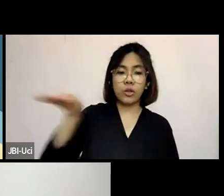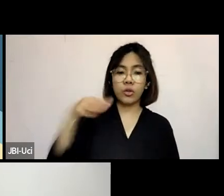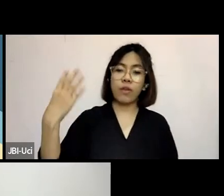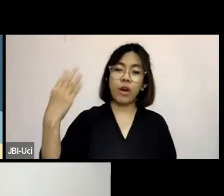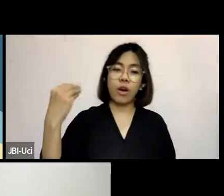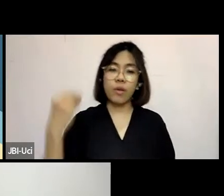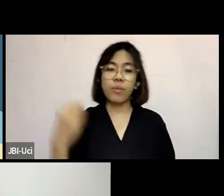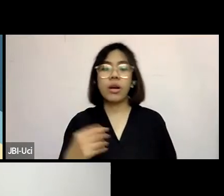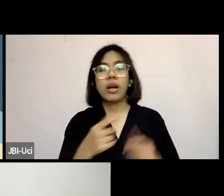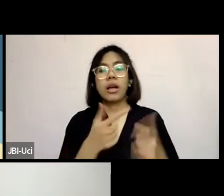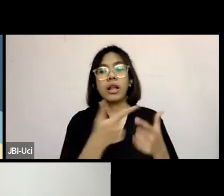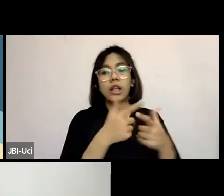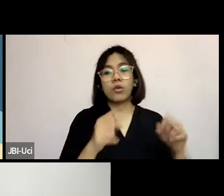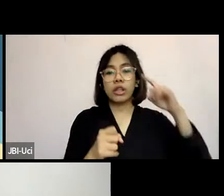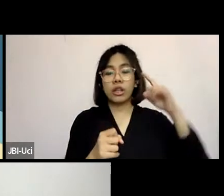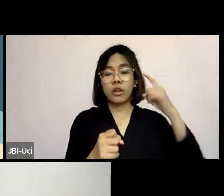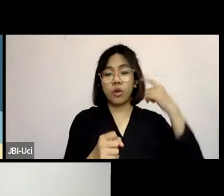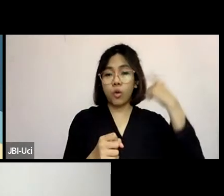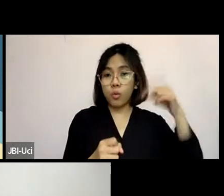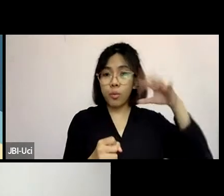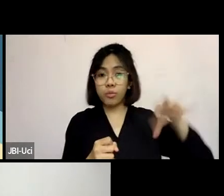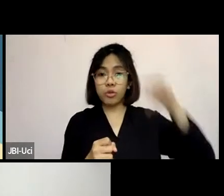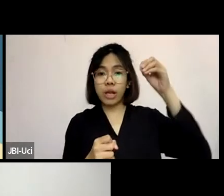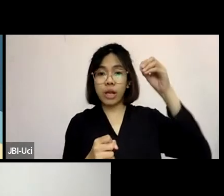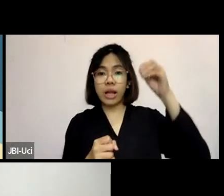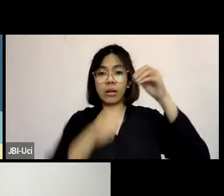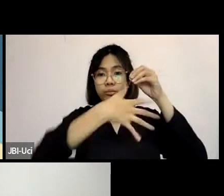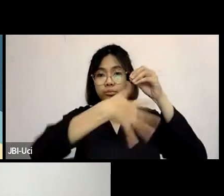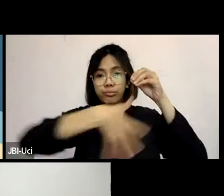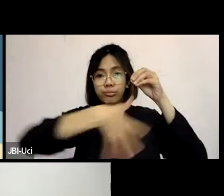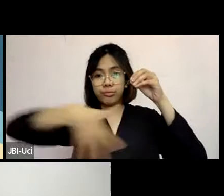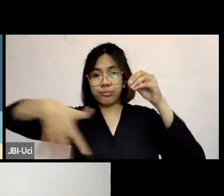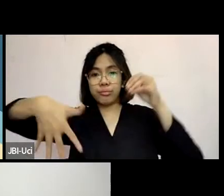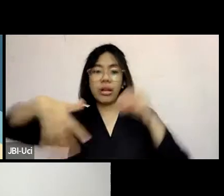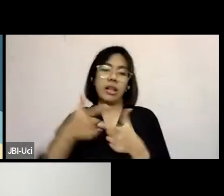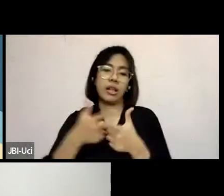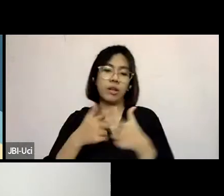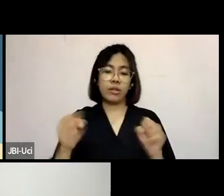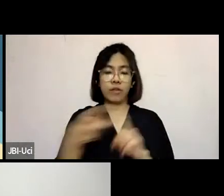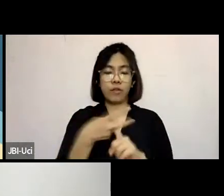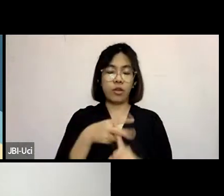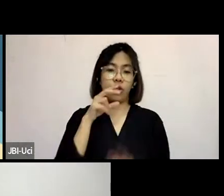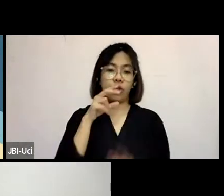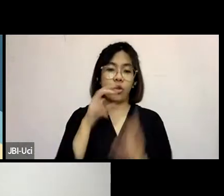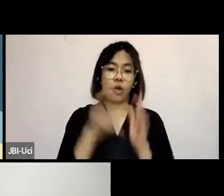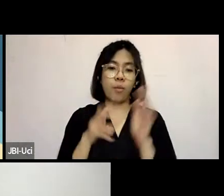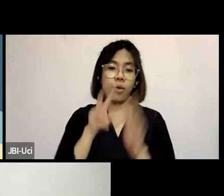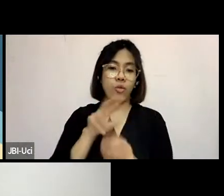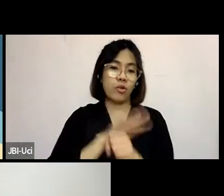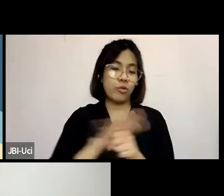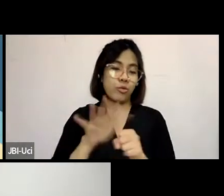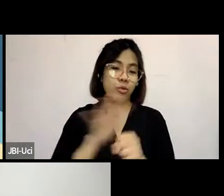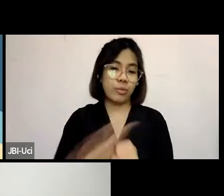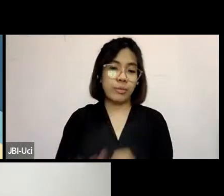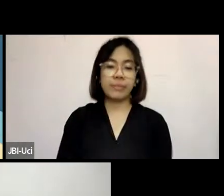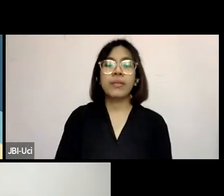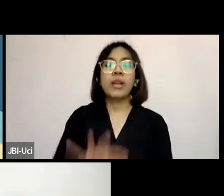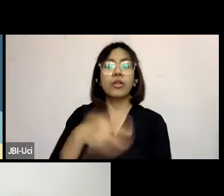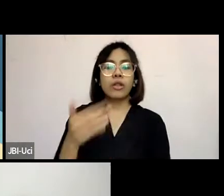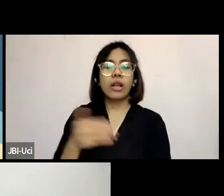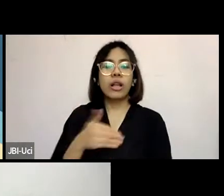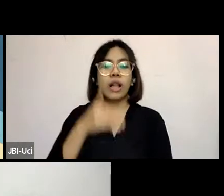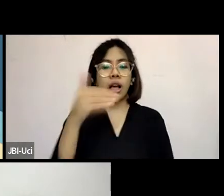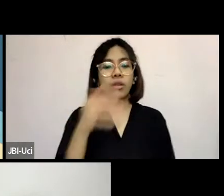besok umum begitu paling enak yang nomor 3 nomor dua apakah bakso kemon itu